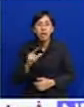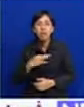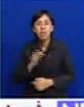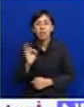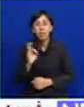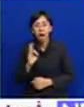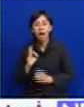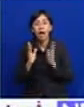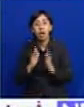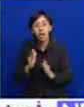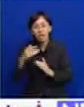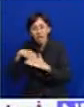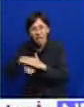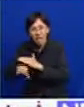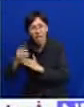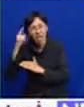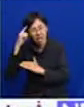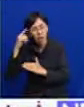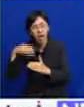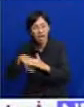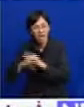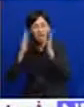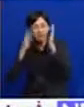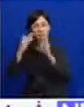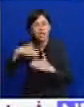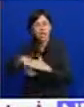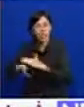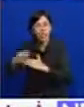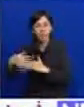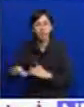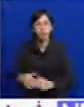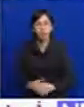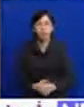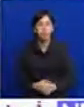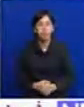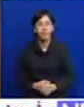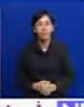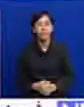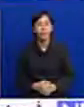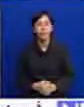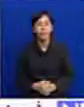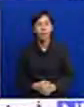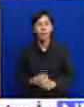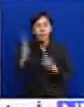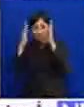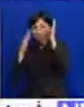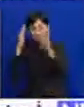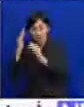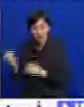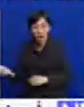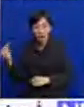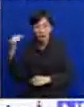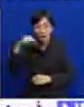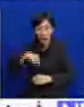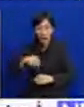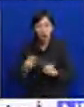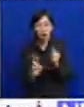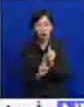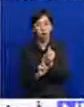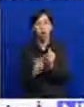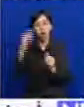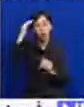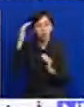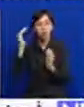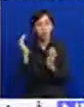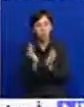หลบหนีออกจากประเทศมาเลเซียแล้วหลังเดินทางกลับจากมาเลเซียพลตำรวจเอกจักรทิพย์ชัยจินดารองผู้บั